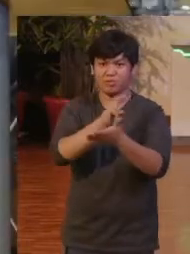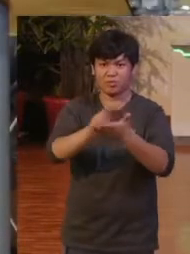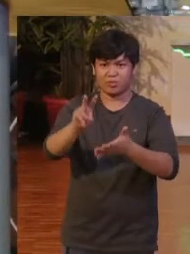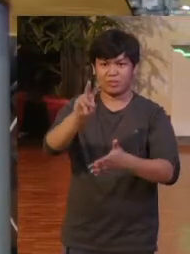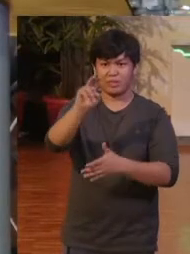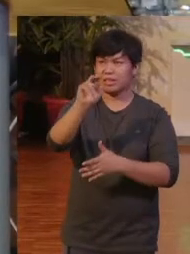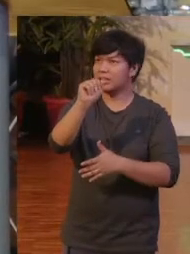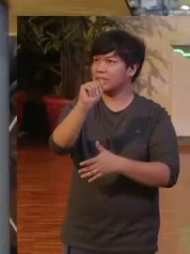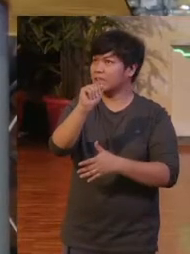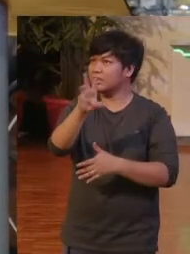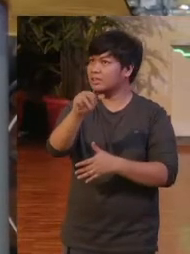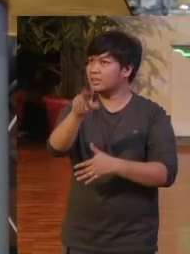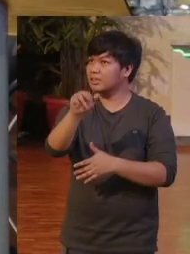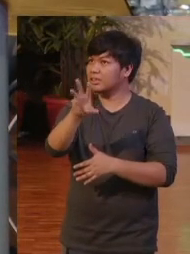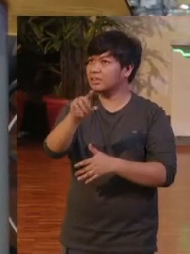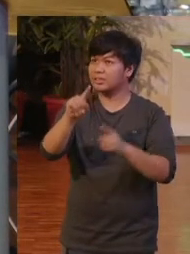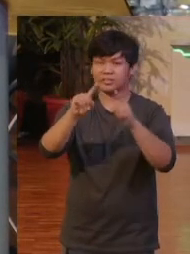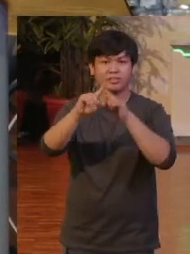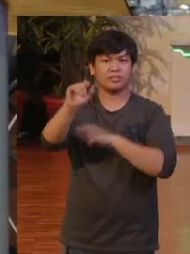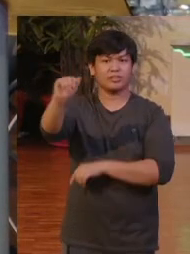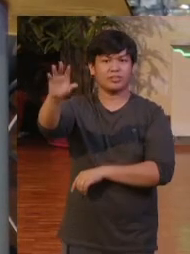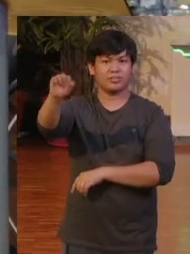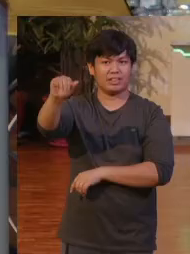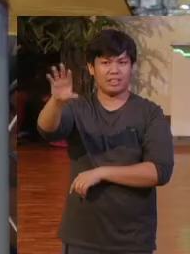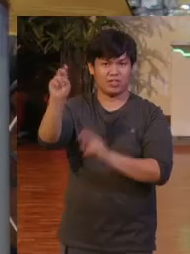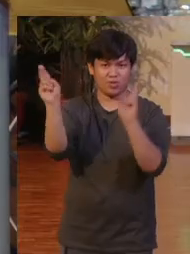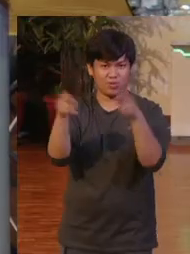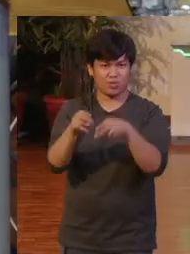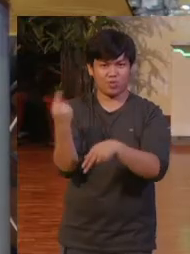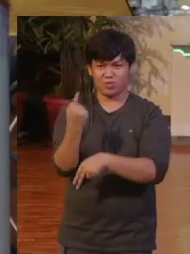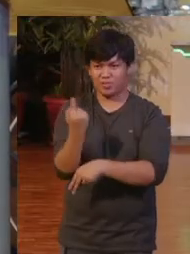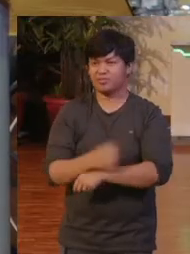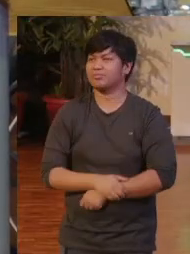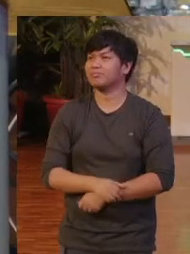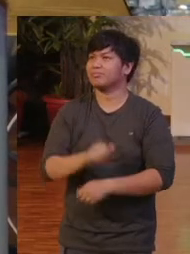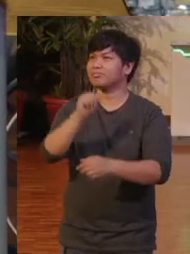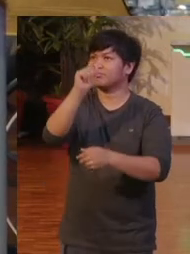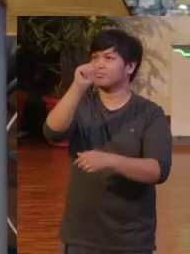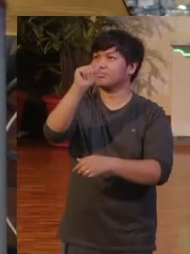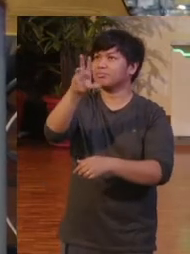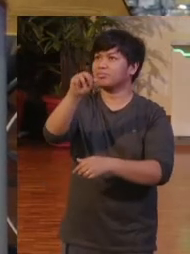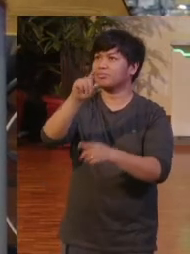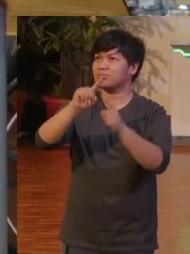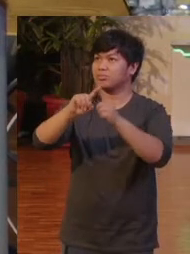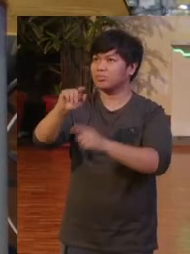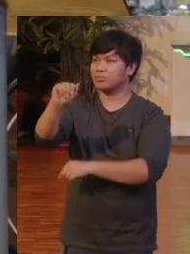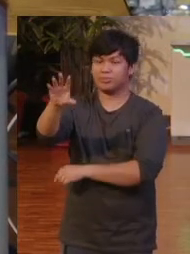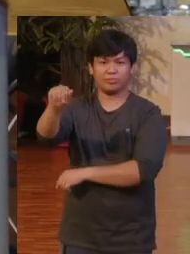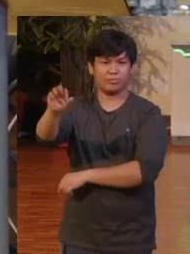verses 13 to 15. Verses 13